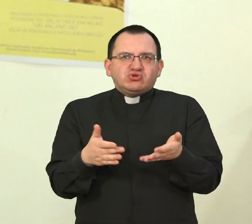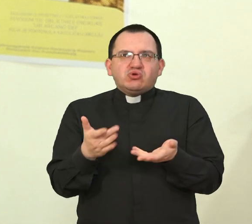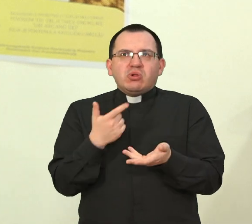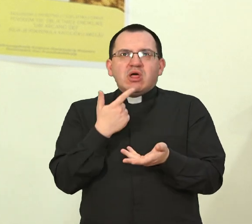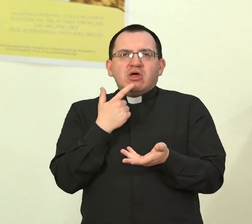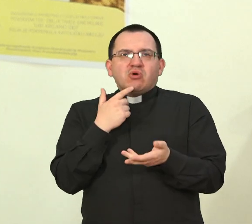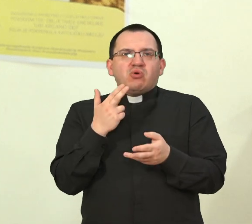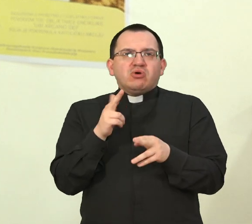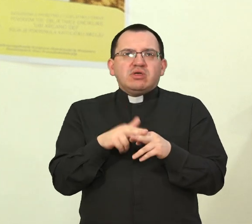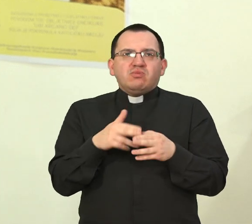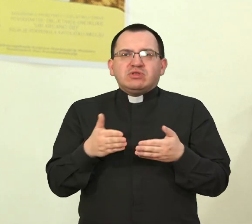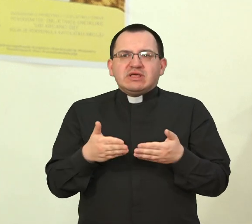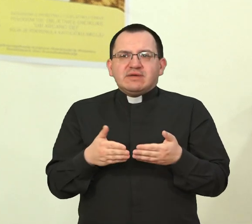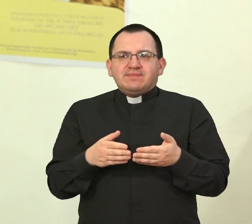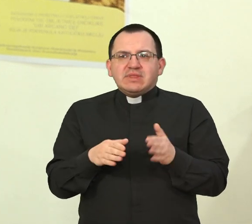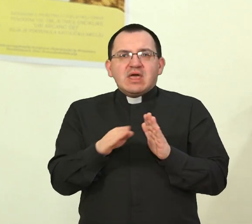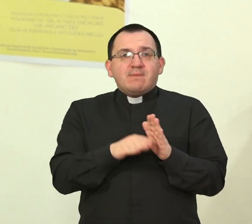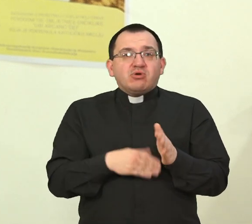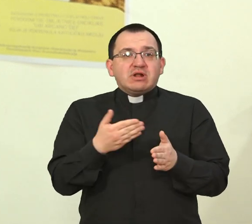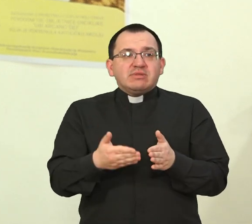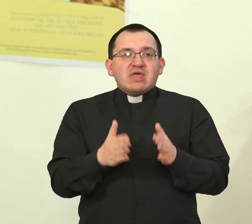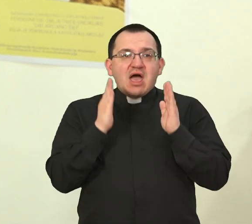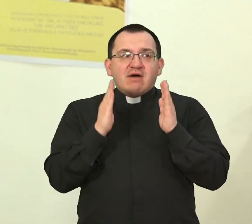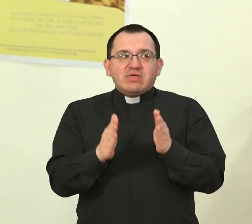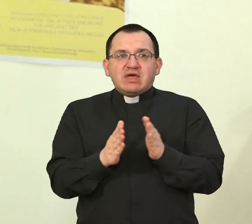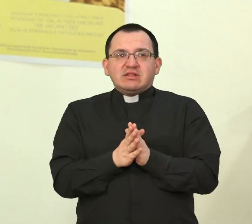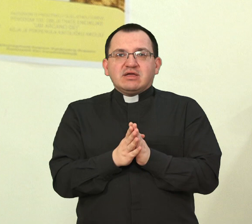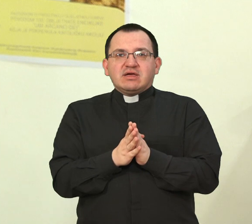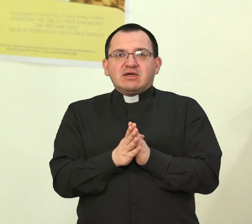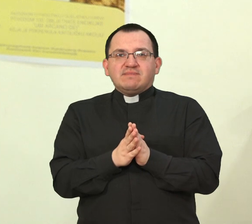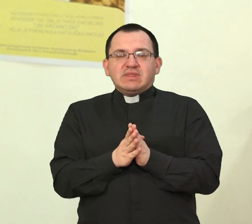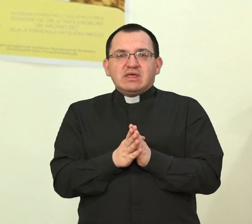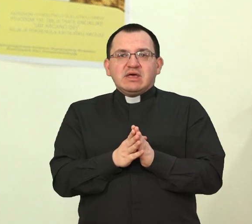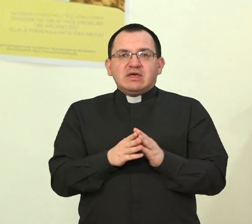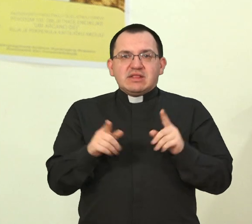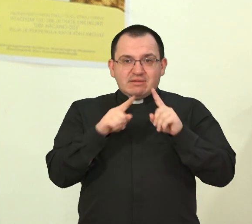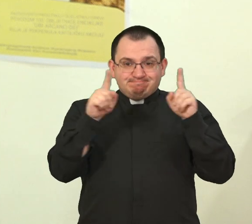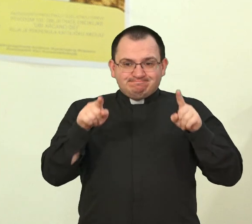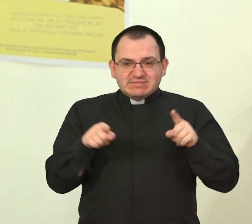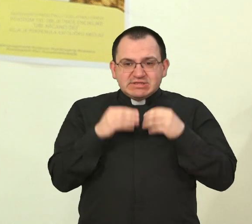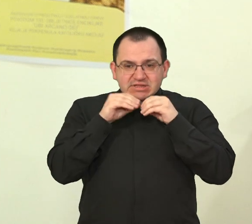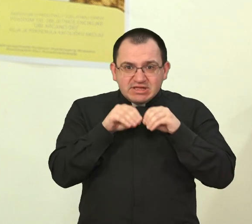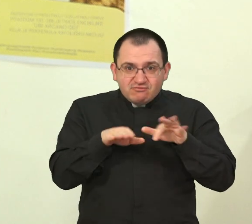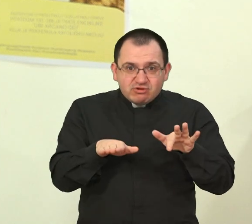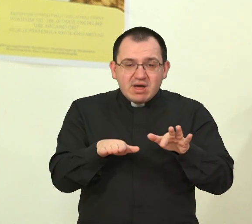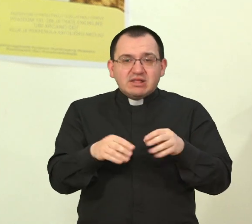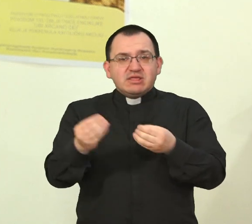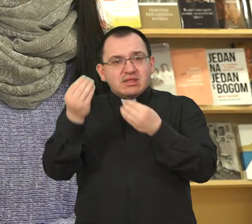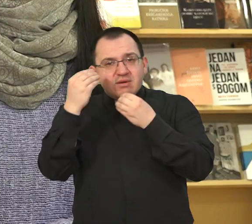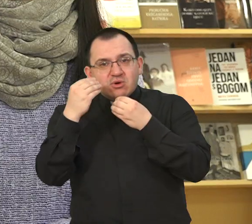bio sadržaj za laike, za katolike, s jedne strane na razini informacije, ali svakako i formativne